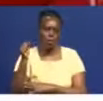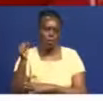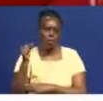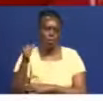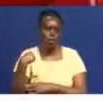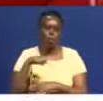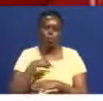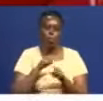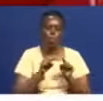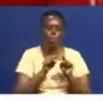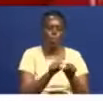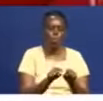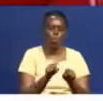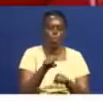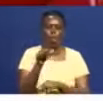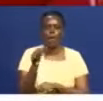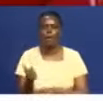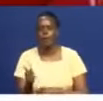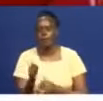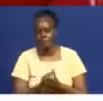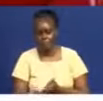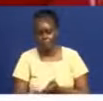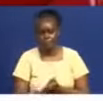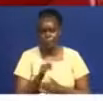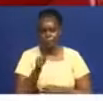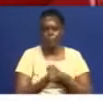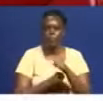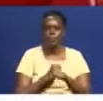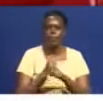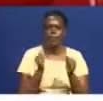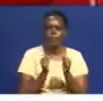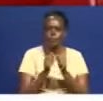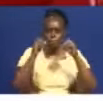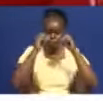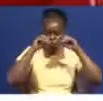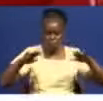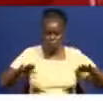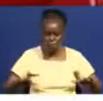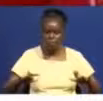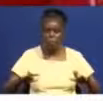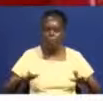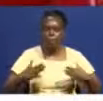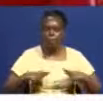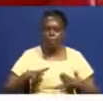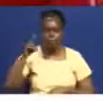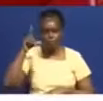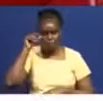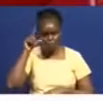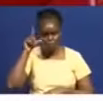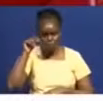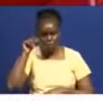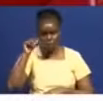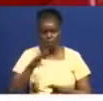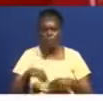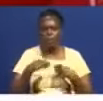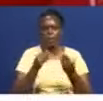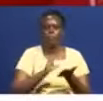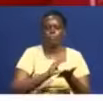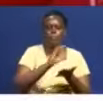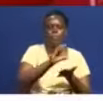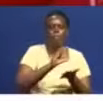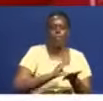tunanyoshiana vidole. Be speaker, miaka kumi ya ugatuzi, watu wa pwani wamekuwa wakipewa